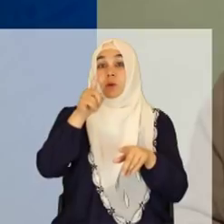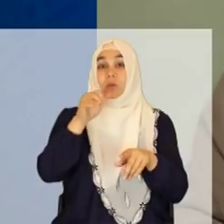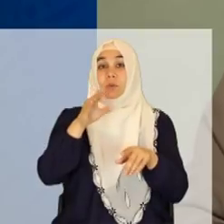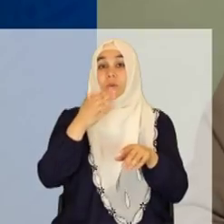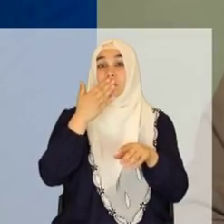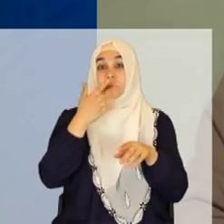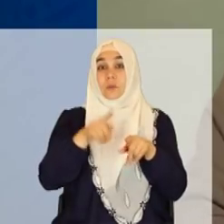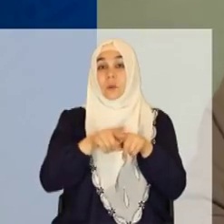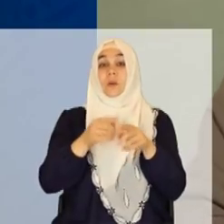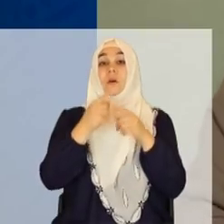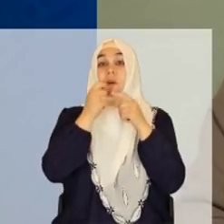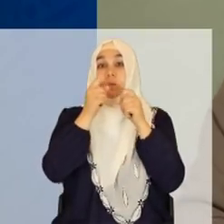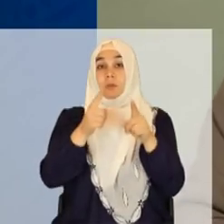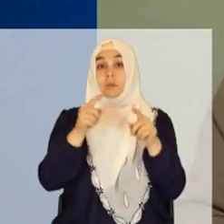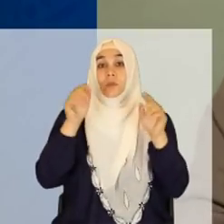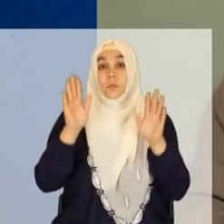ro'za ochiladi.